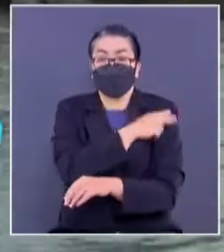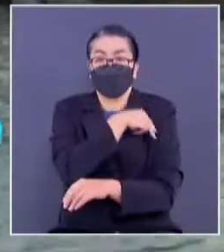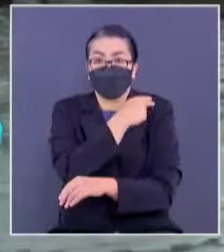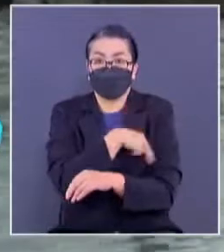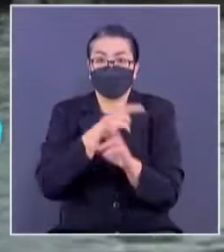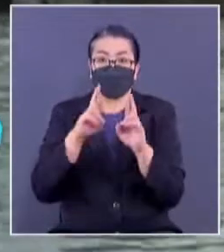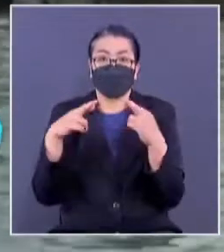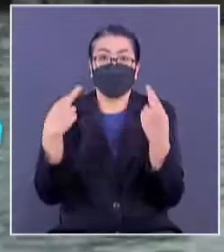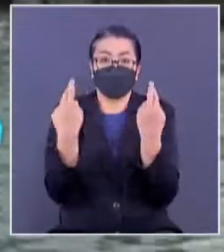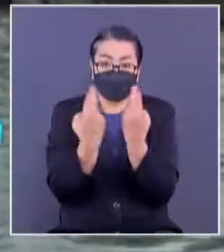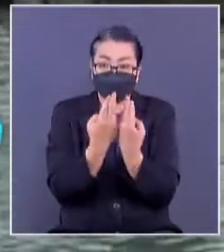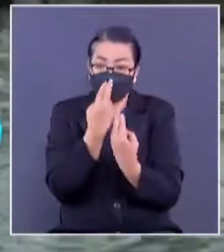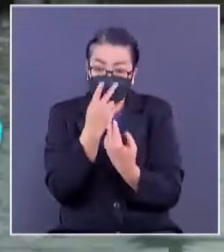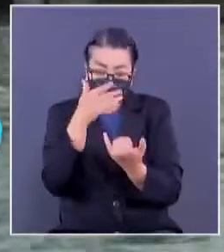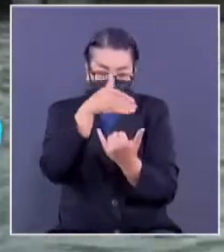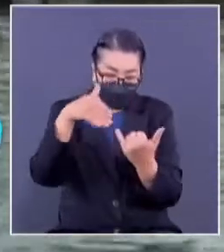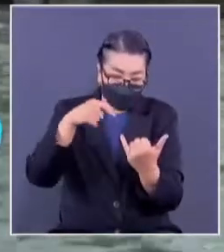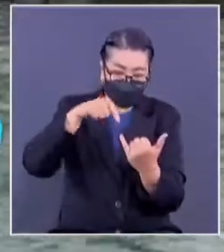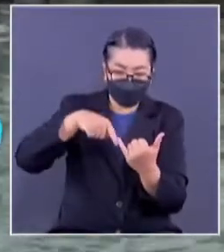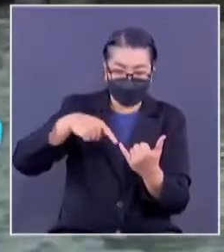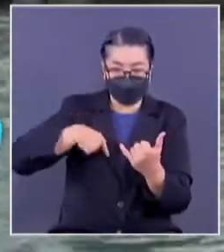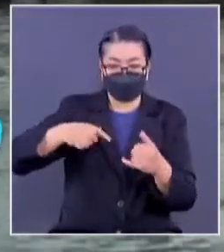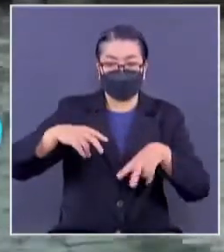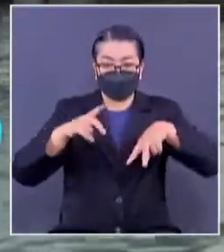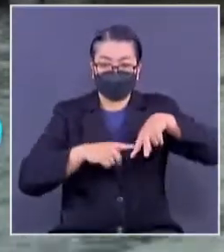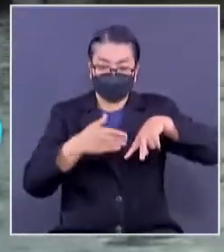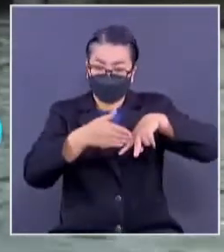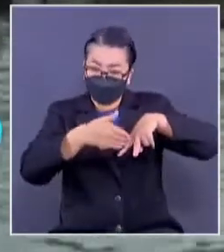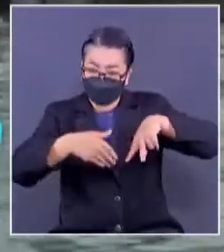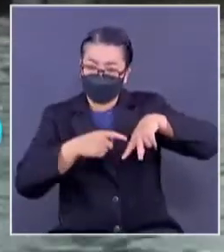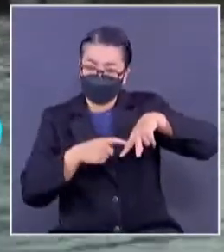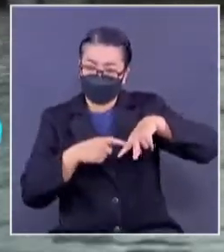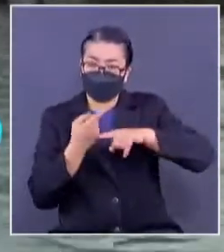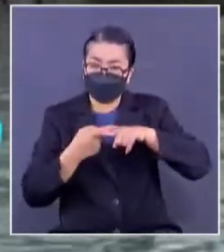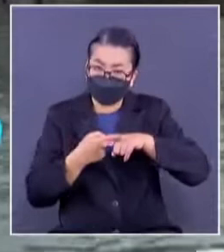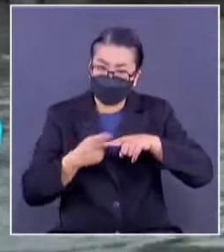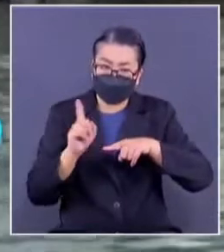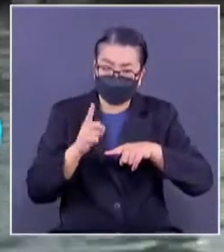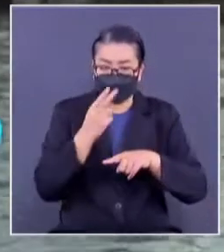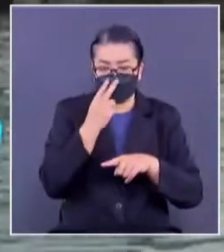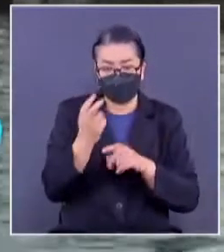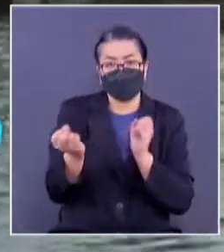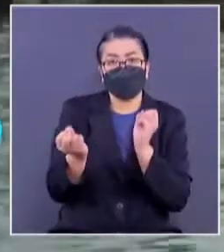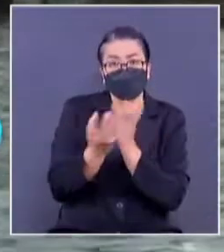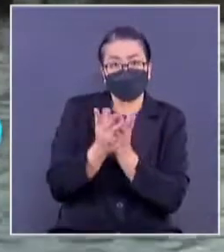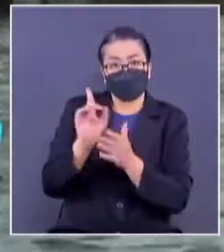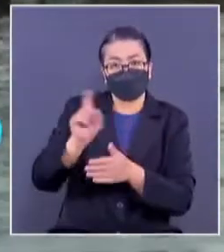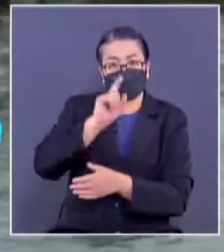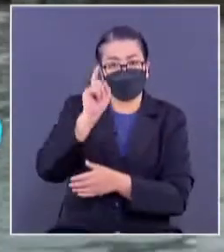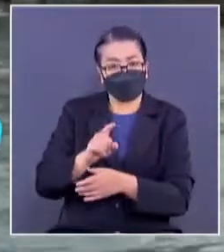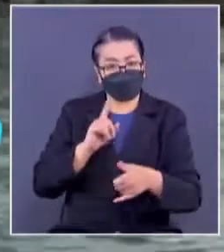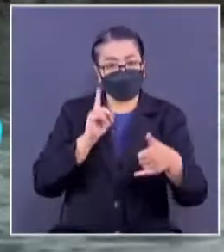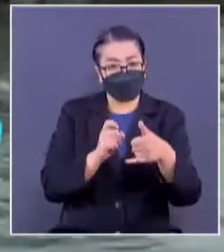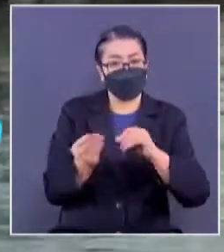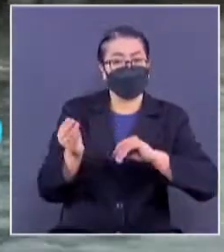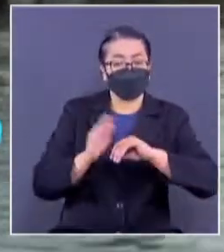เพื่อยืนยันเพิ่มเติมว่าบาดแผลของคุณแตงโมเกิดก่อนหรือว่าหลังเสียชีวิตเพราะว่ามีผลต่อการแจ้งข้อหาเพิ่มเติมค